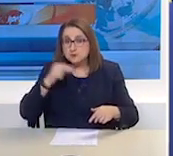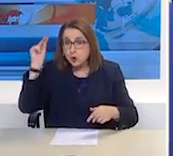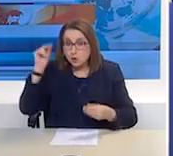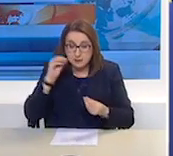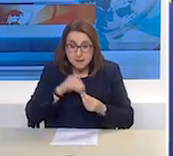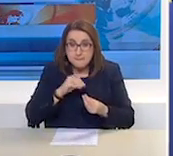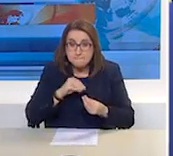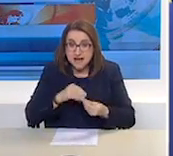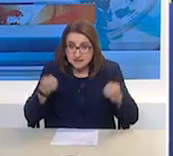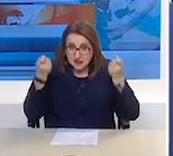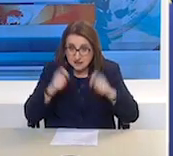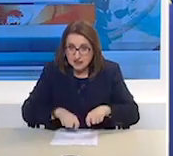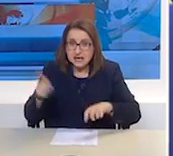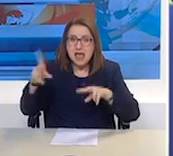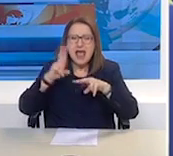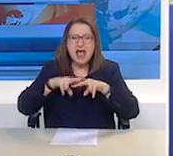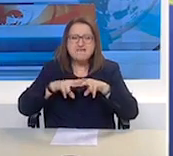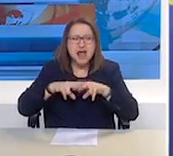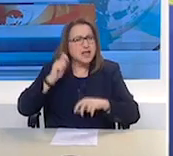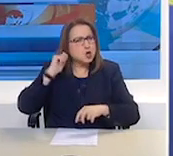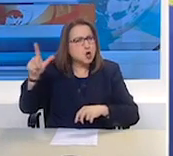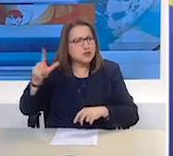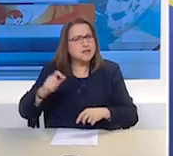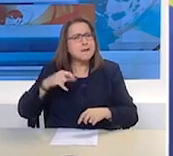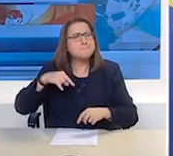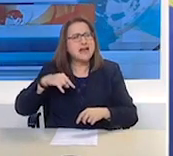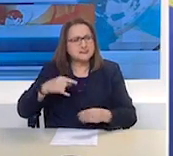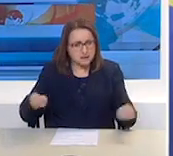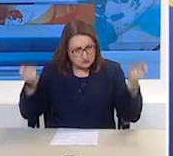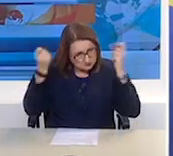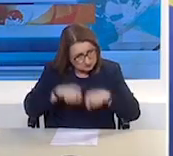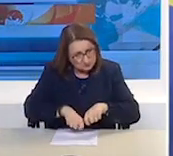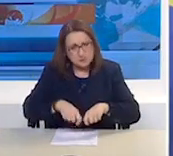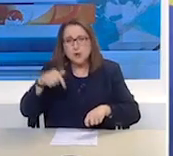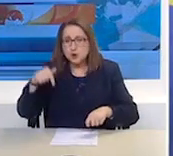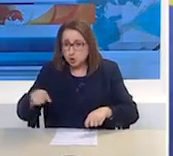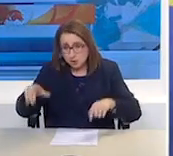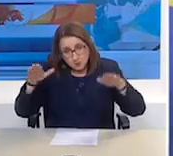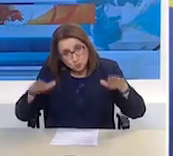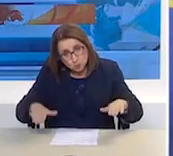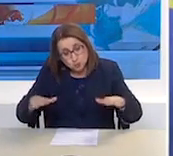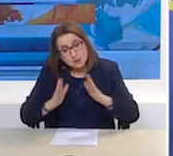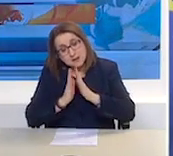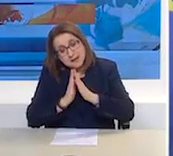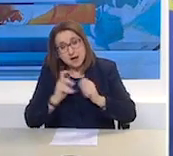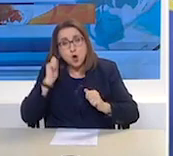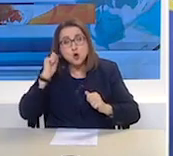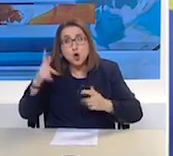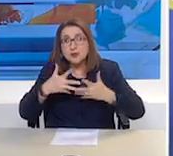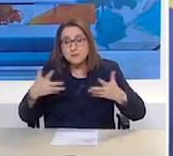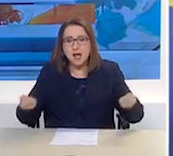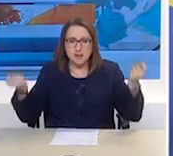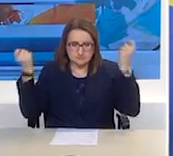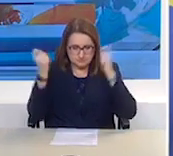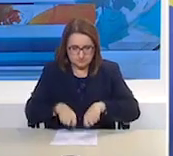Πέσαχ. Για να προστατεύσουμε τη δημόσια υγεία αλλά και την υγεία των οικογενειών, των φίλων και των αγαπημένων μας προσώπων, πρέπει να αποφεύγονται οι